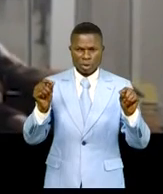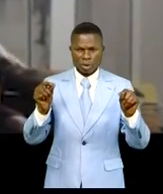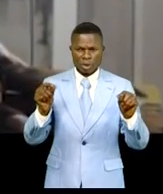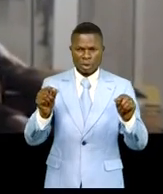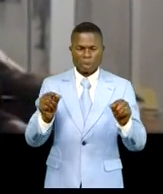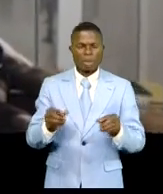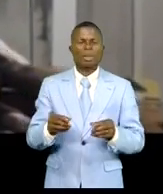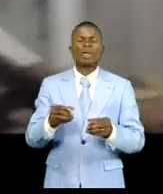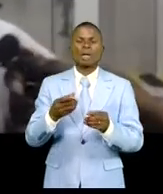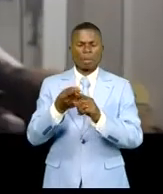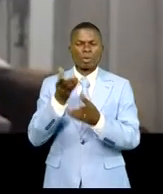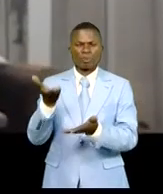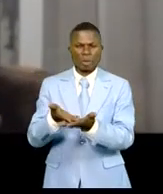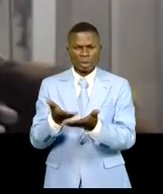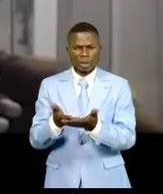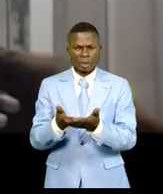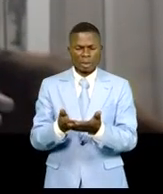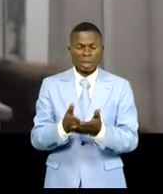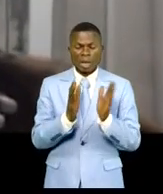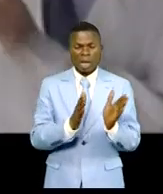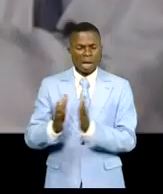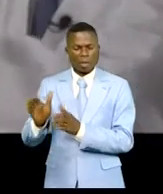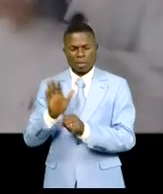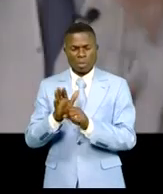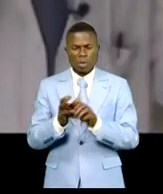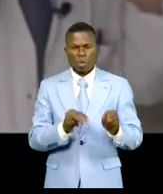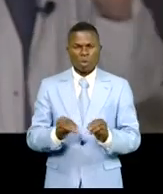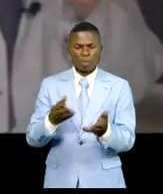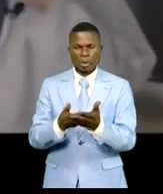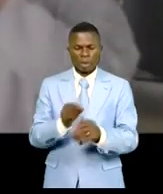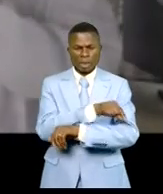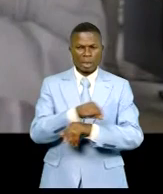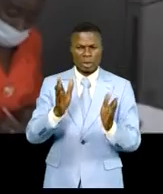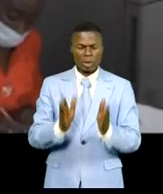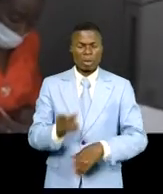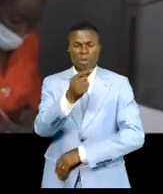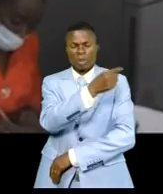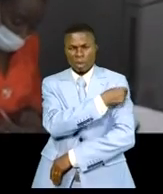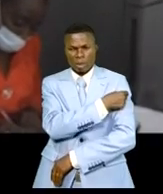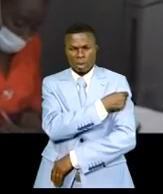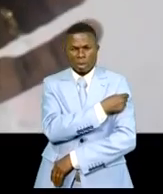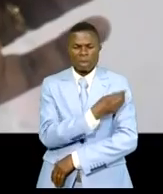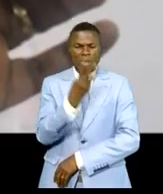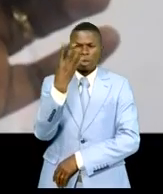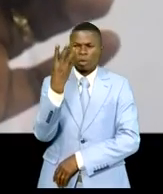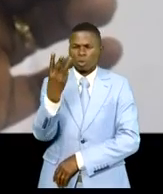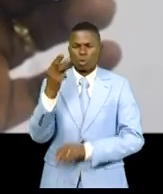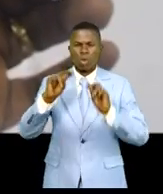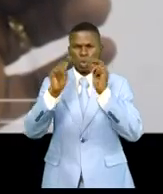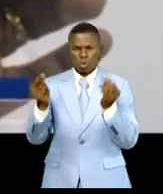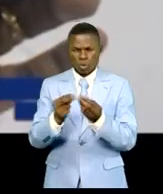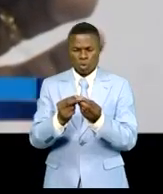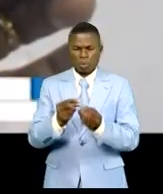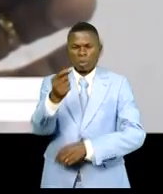offert par le PEV, la mise à disposition par le PEV. Dans l'administration de ces vaccins, trois catégories reçoivent